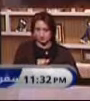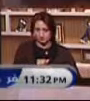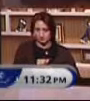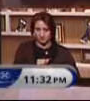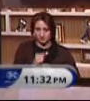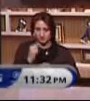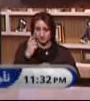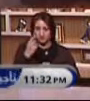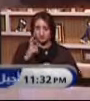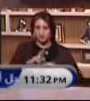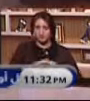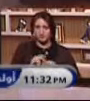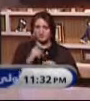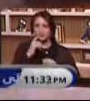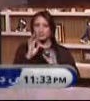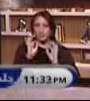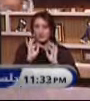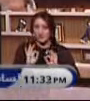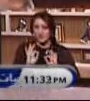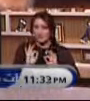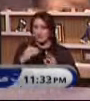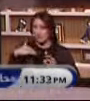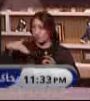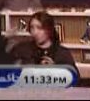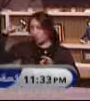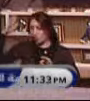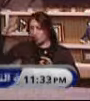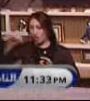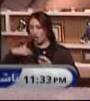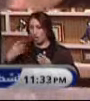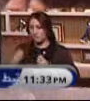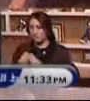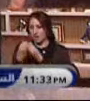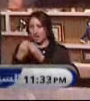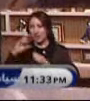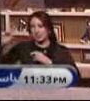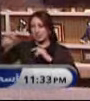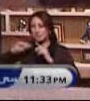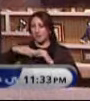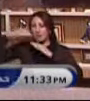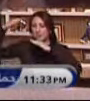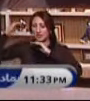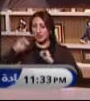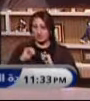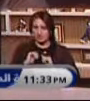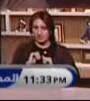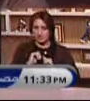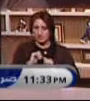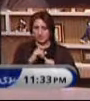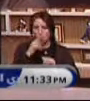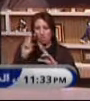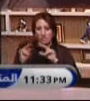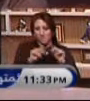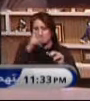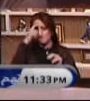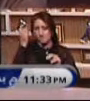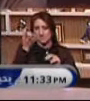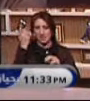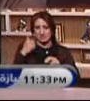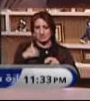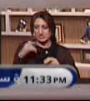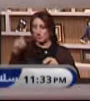يسلم. اللي يمشي مع الكبار يبقى كبير واللي يمشي مع العيال في الشارع الناس تضحك عليه. فانت دائما الانسان يعني ما دام انا